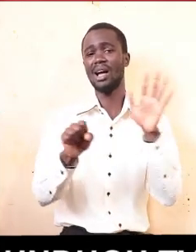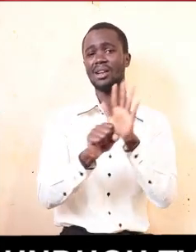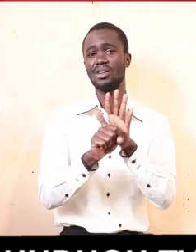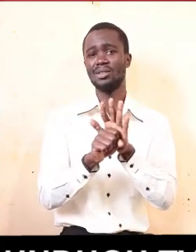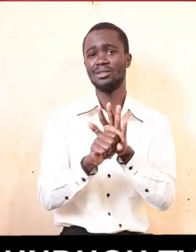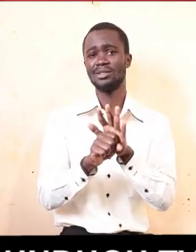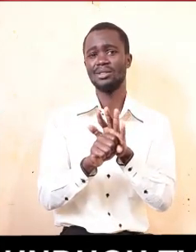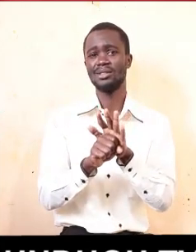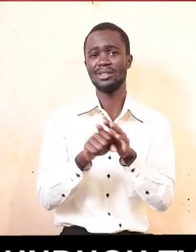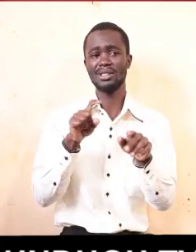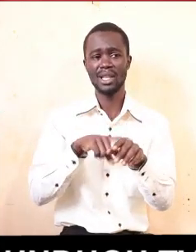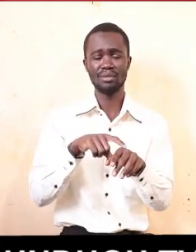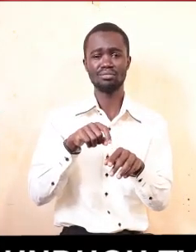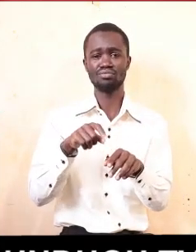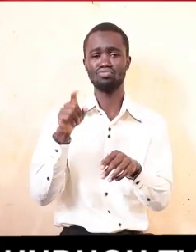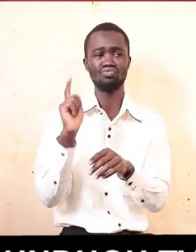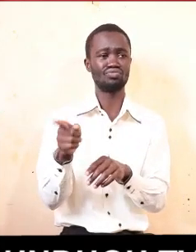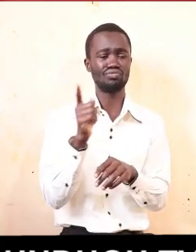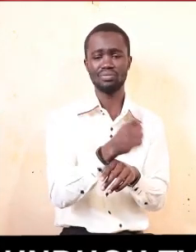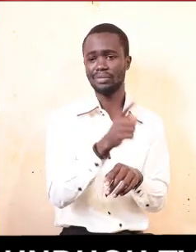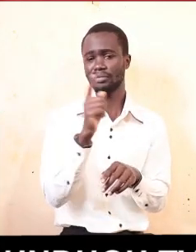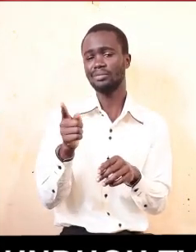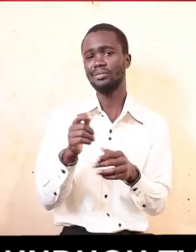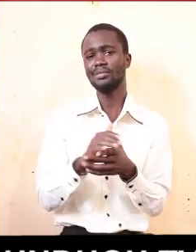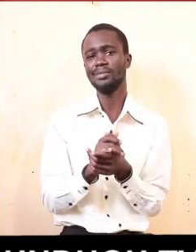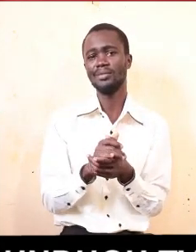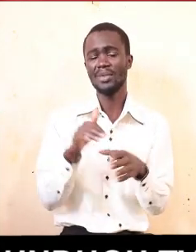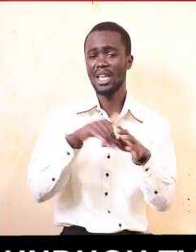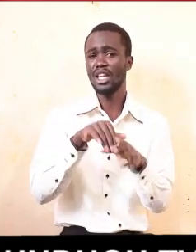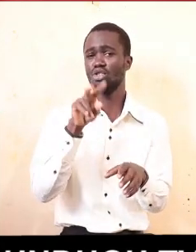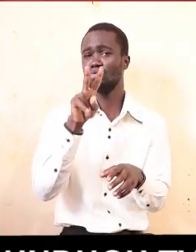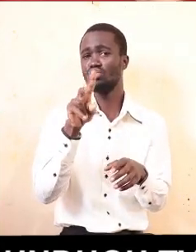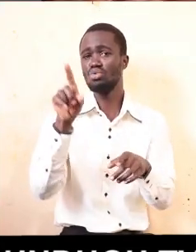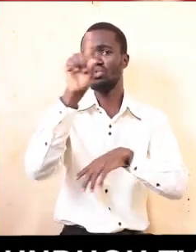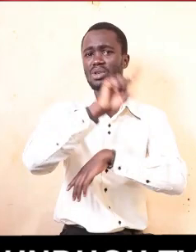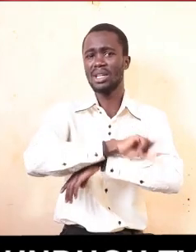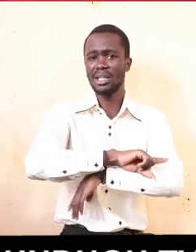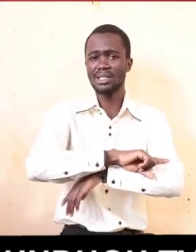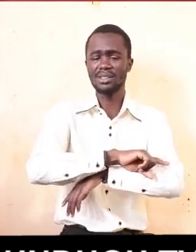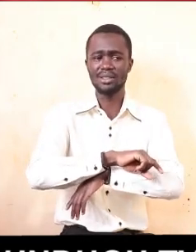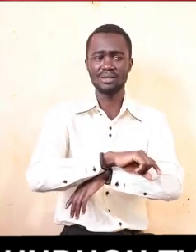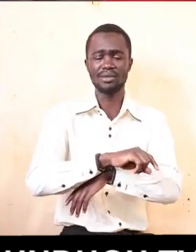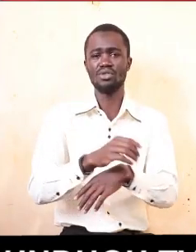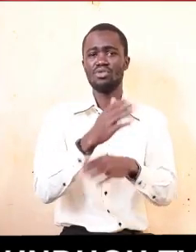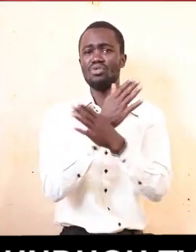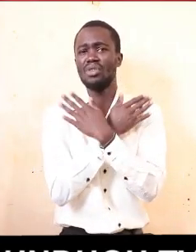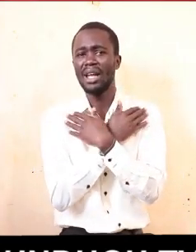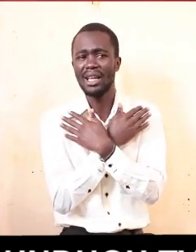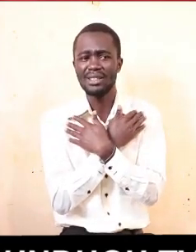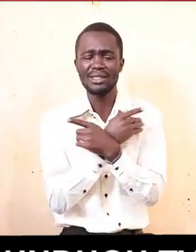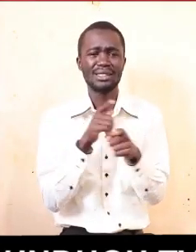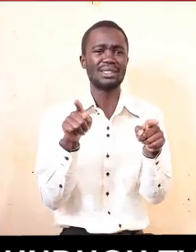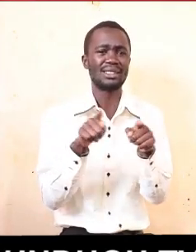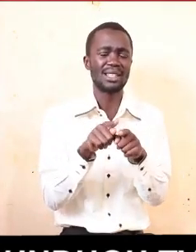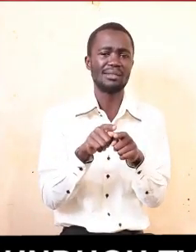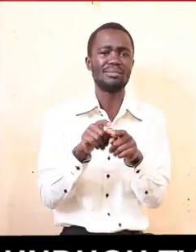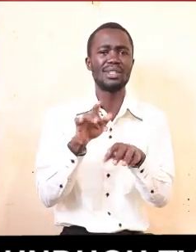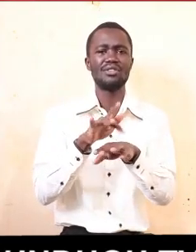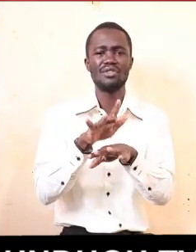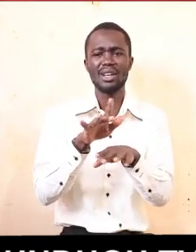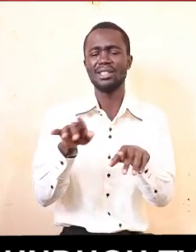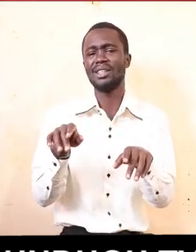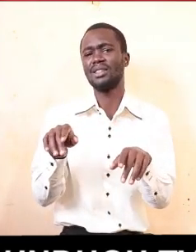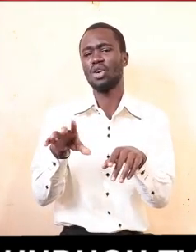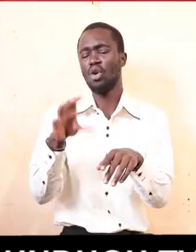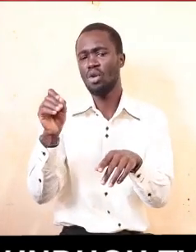mtu kutangatanga hivi. Na within 2 days, kupitia kwa rafiki yake, asubuhi anaamka, anaenda